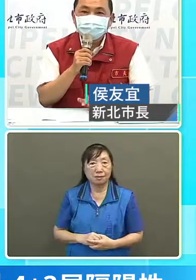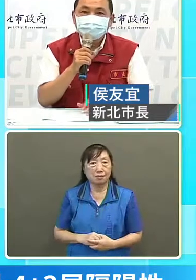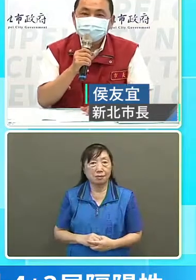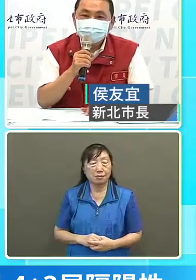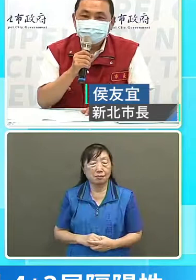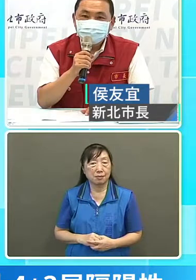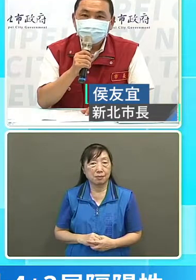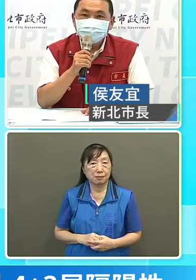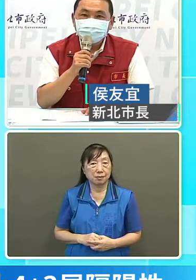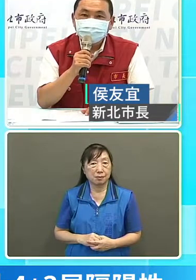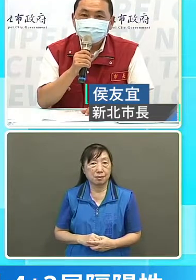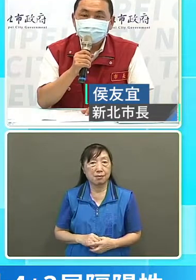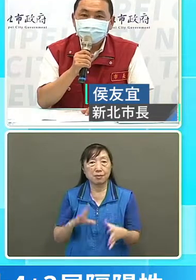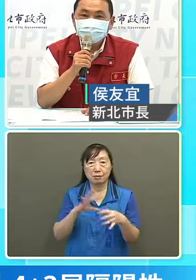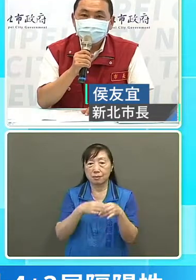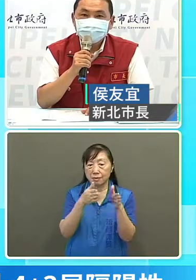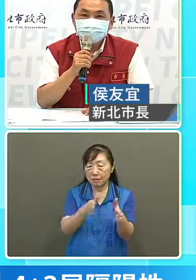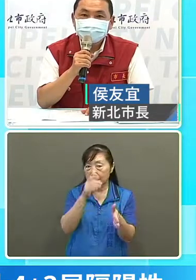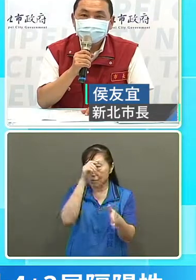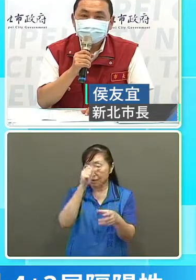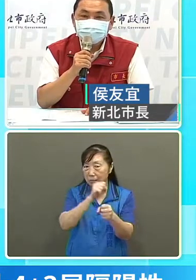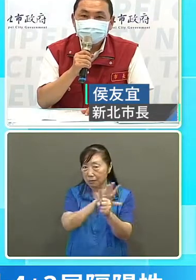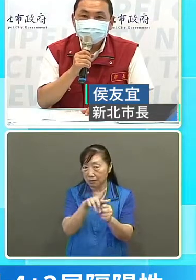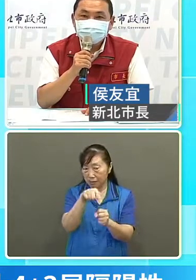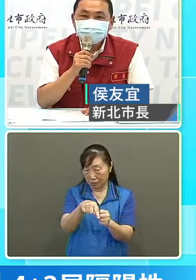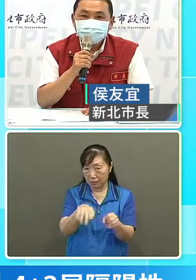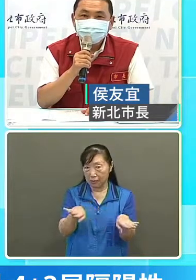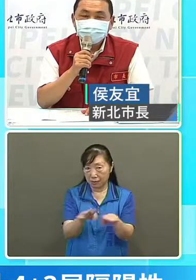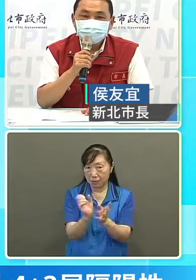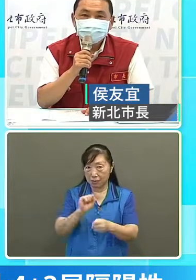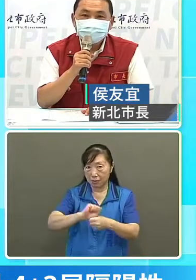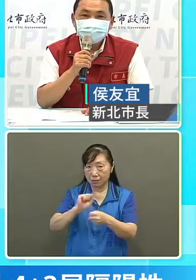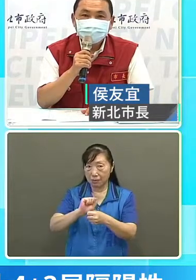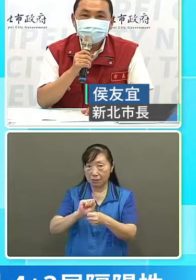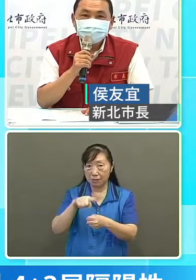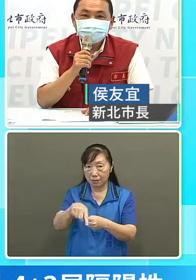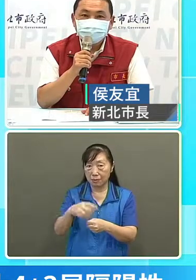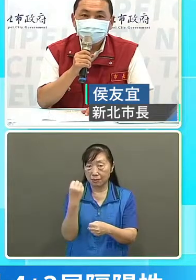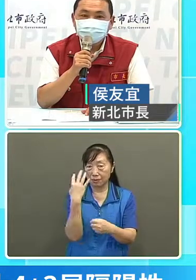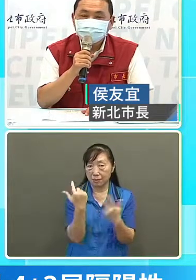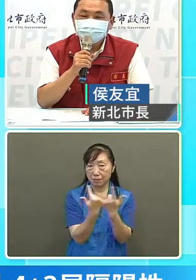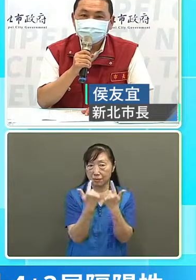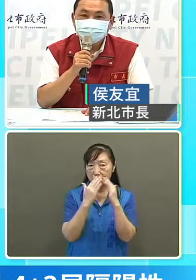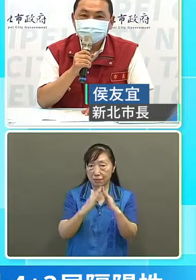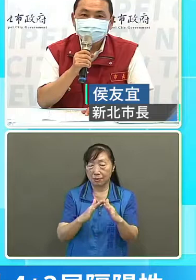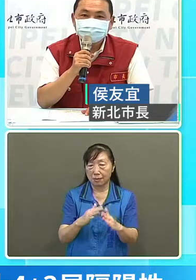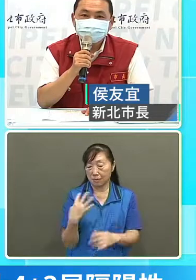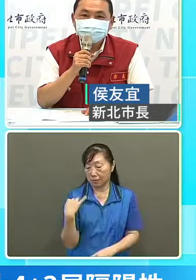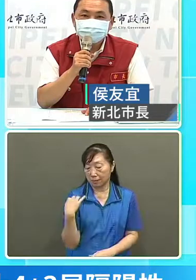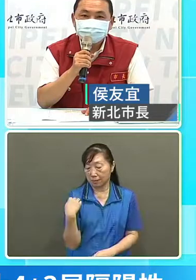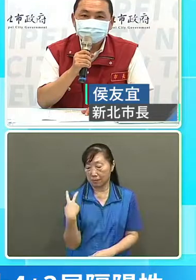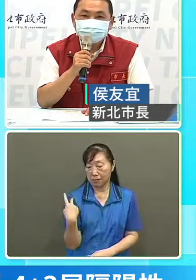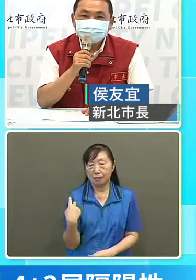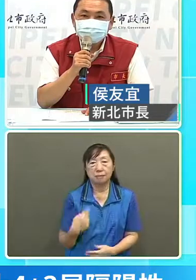以面对 Delta 来袭，新北市在前两天